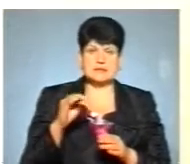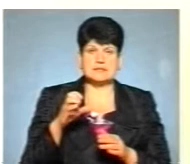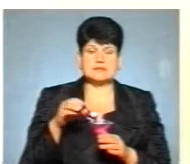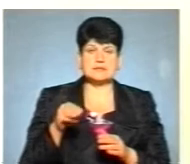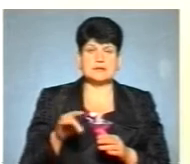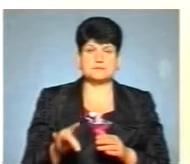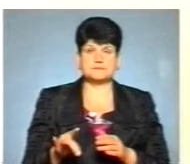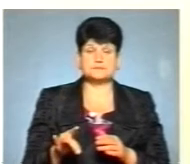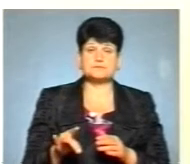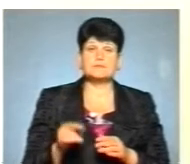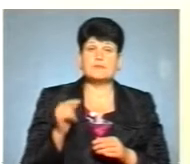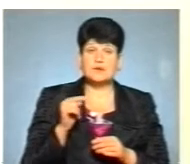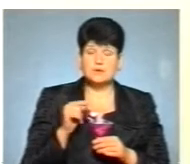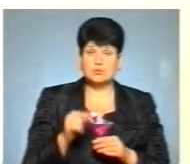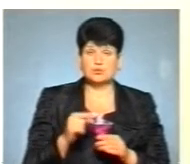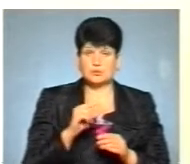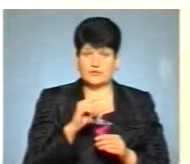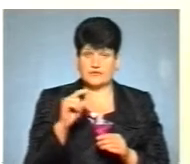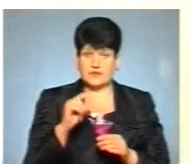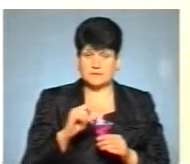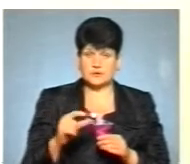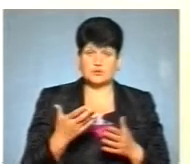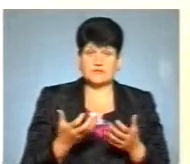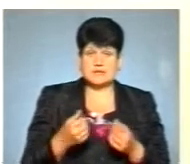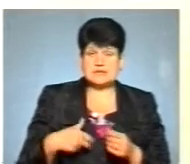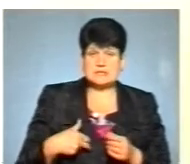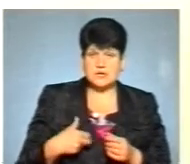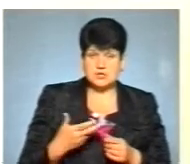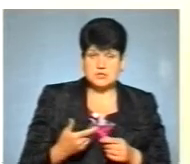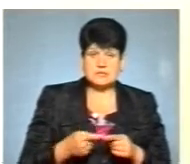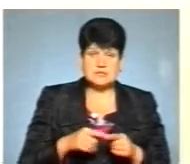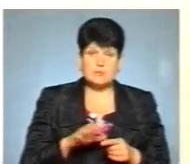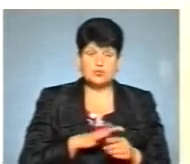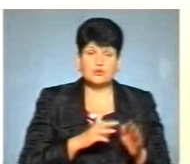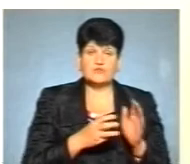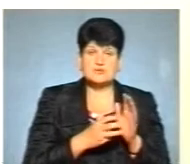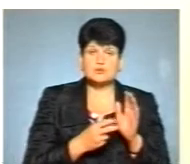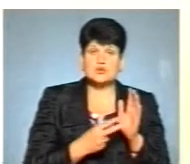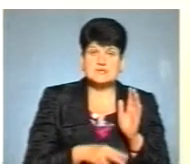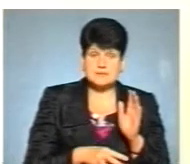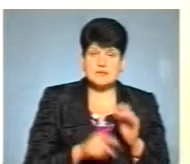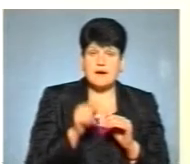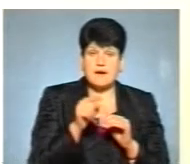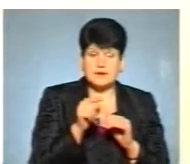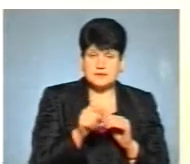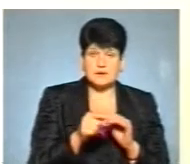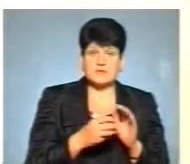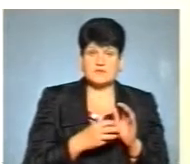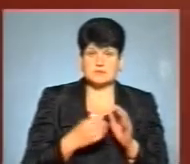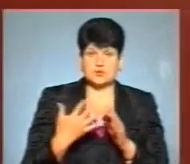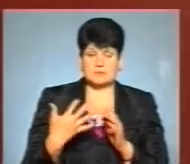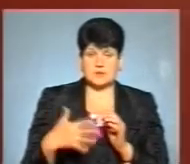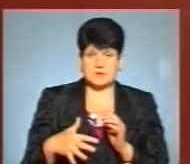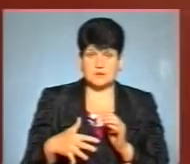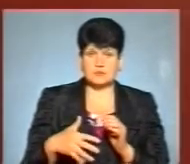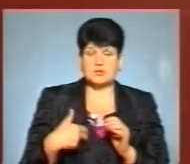низинної річки. Відповідно, такі відмітки. Якщо взяти Заліщики, це було 870, а там крайні 850. Відповідно,